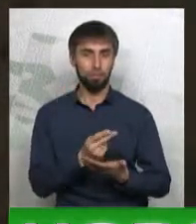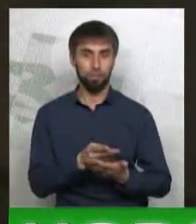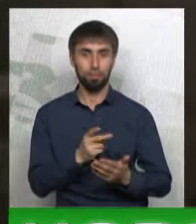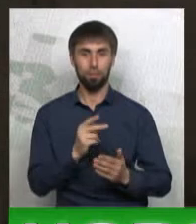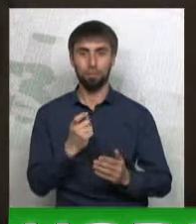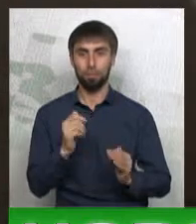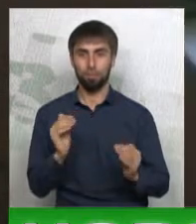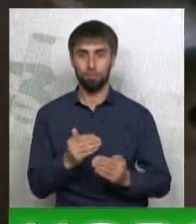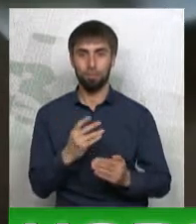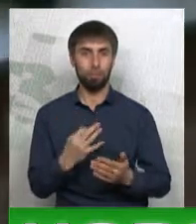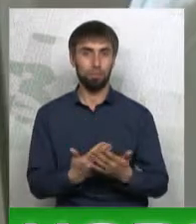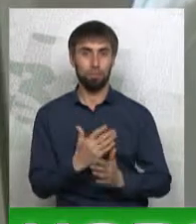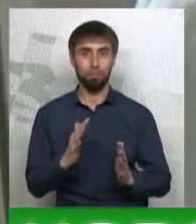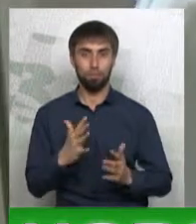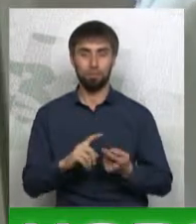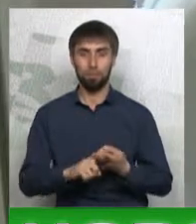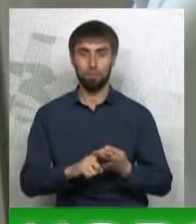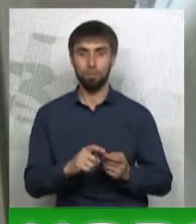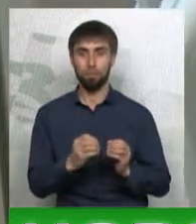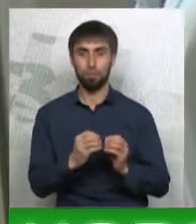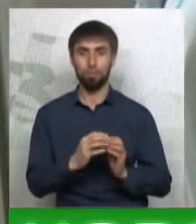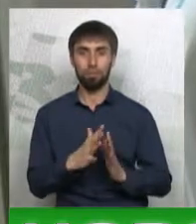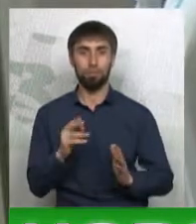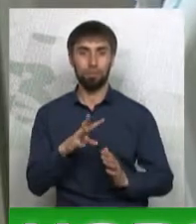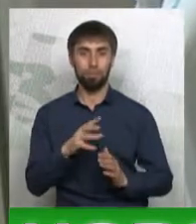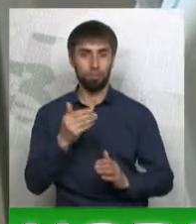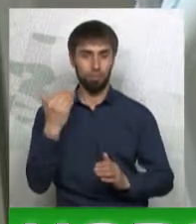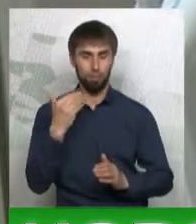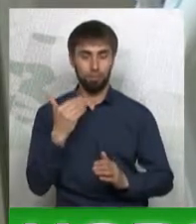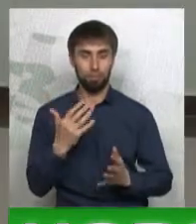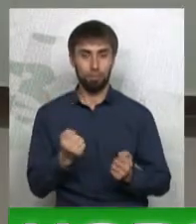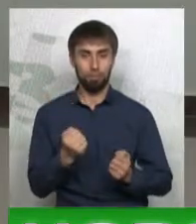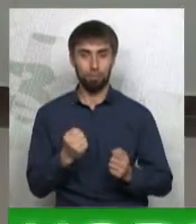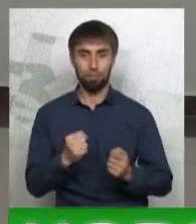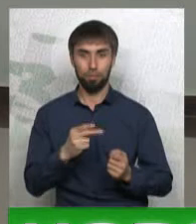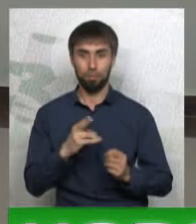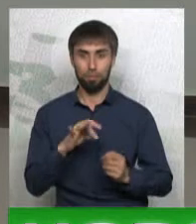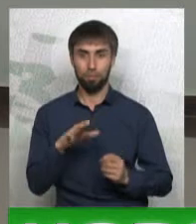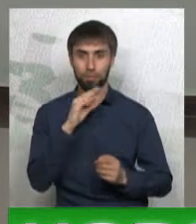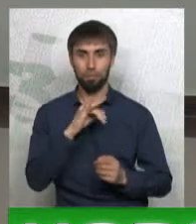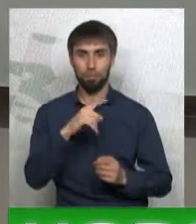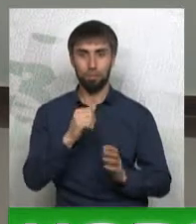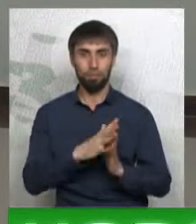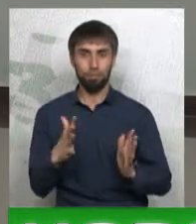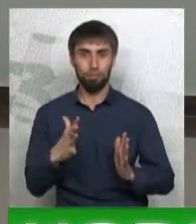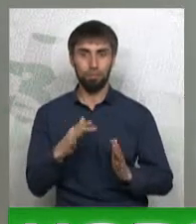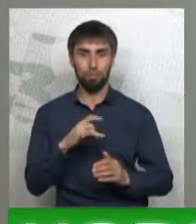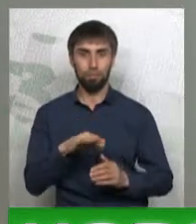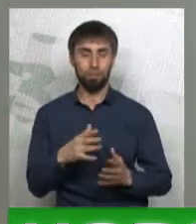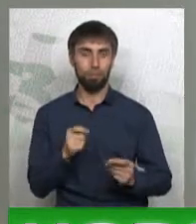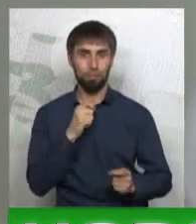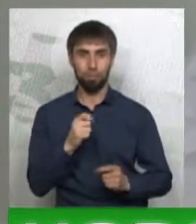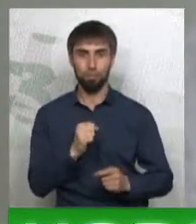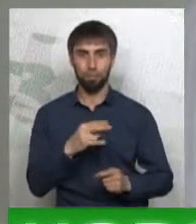чуть уменьшилось, но новых случаев заражения почти на 10 больше, чем накануне. Удержать рост инфицированных удалось благодаря массовому иммунитету,